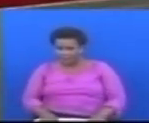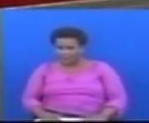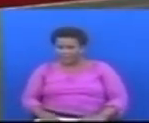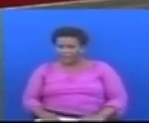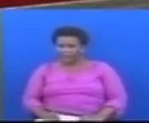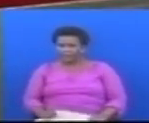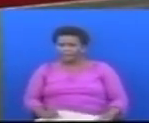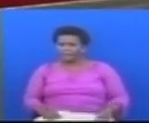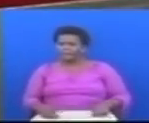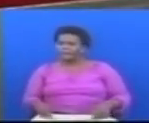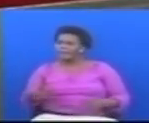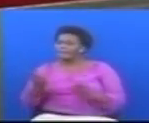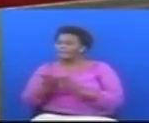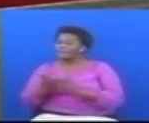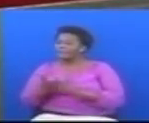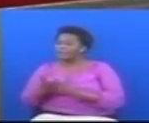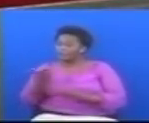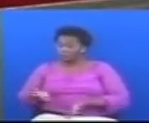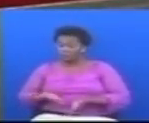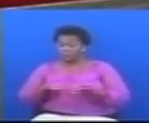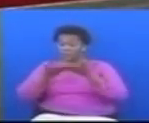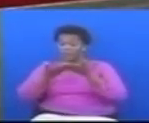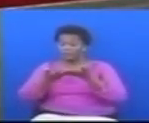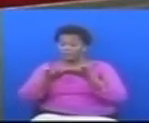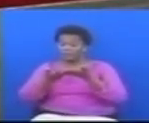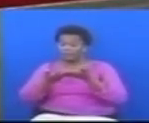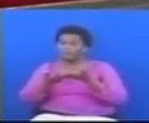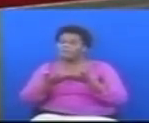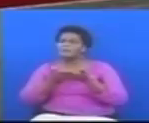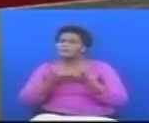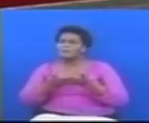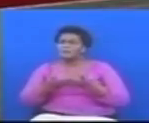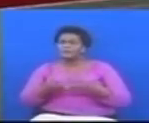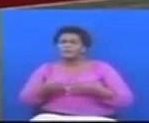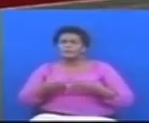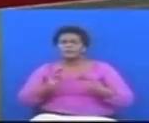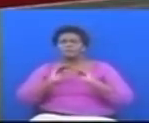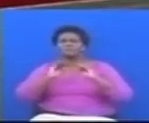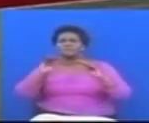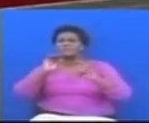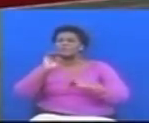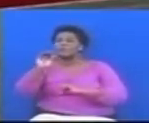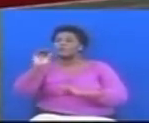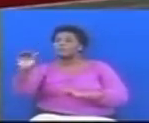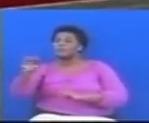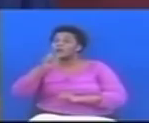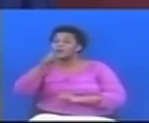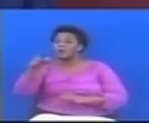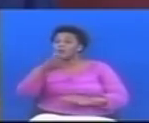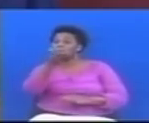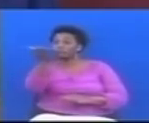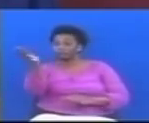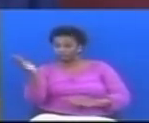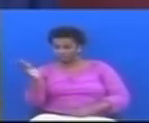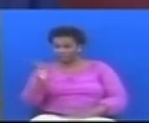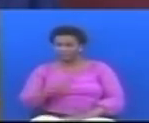ilivyo na utusaidie pia kusema na wananchi waone kwamba serikali hii imejipanga kuwasaidia wananchi wa maeneo haya.